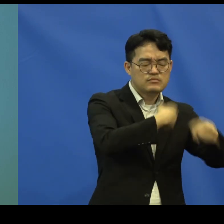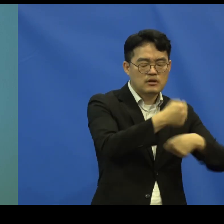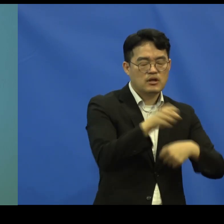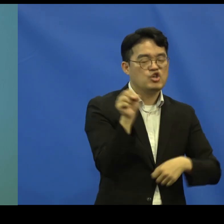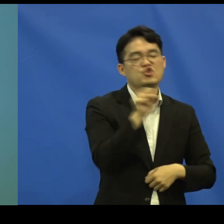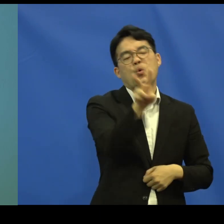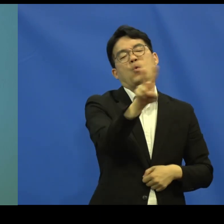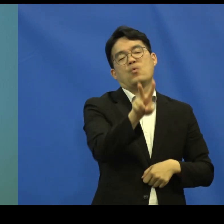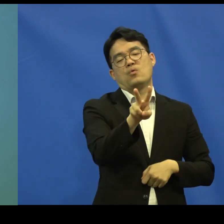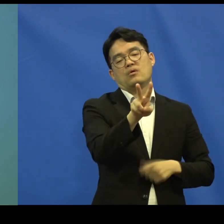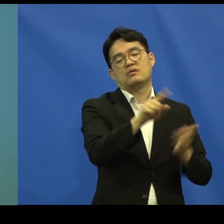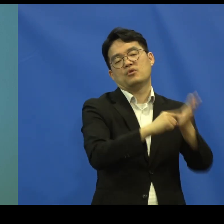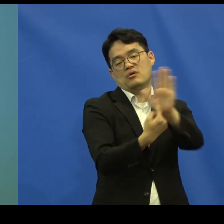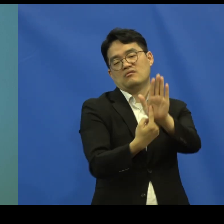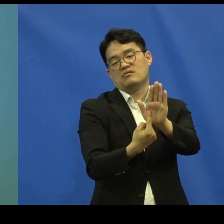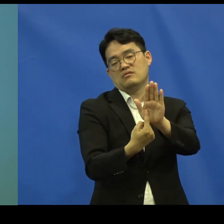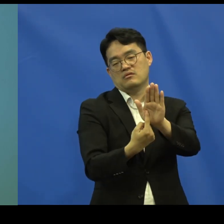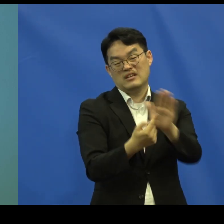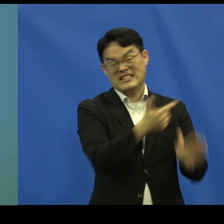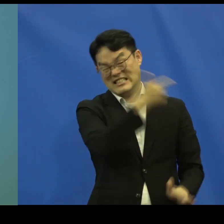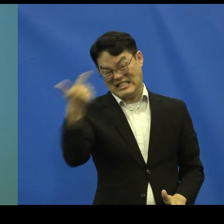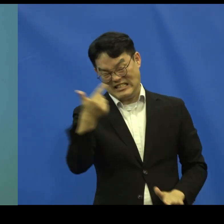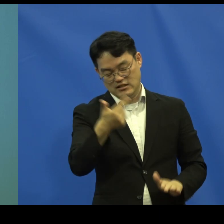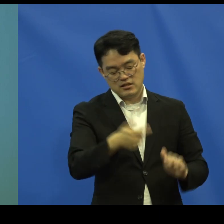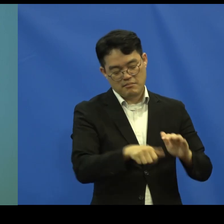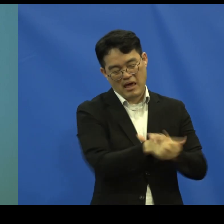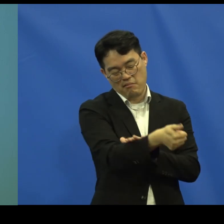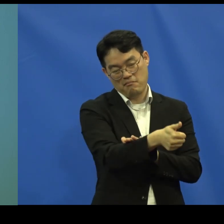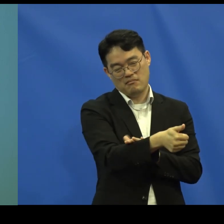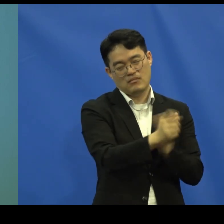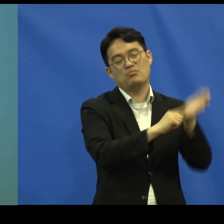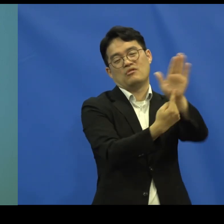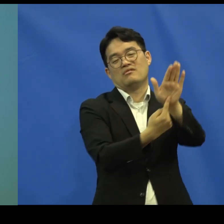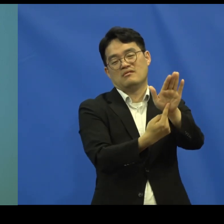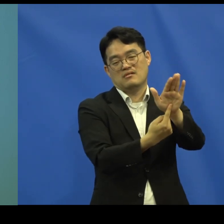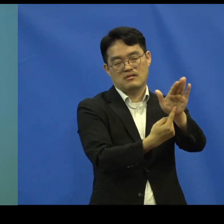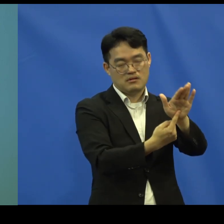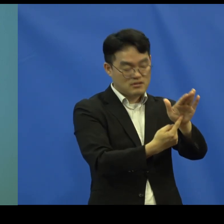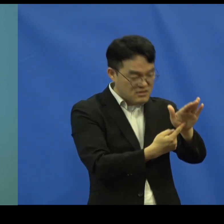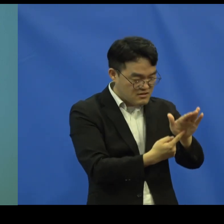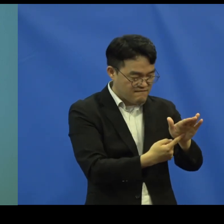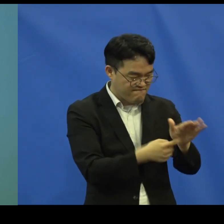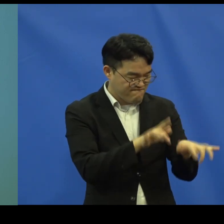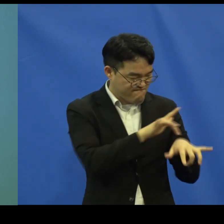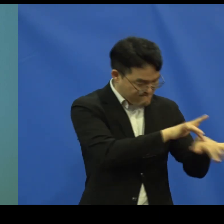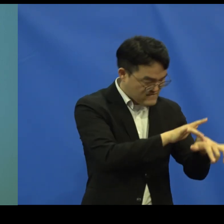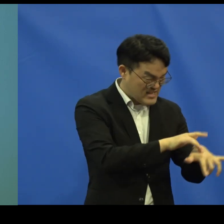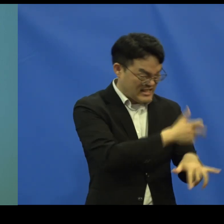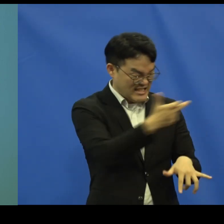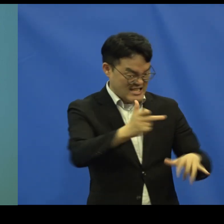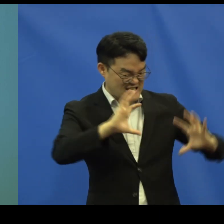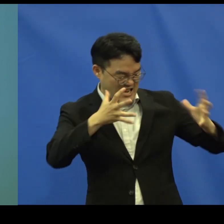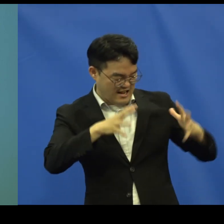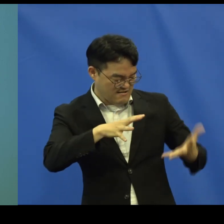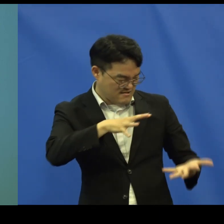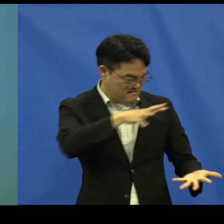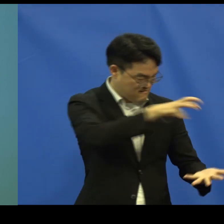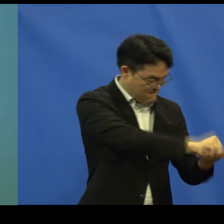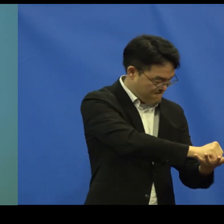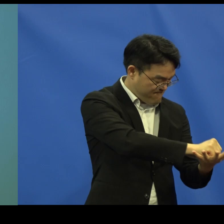바벨론이요, 거대한 세력으로, 힘으로 세상을 지배하고 있는 이 바벨론. 이